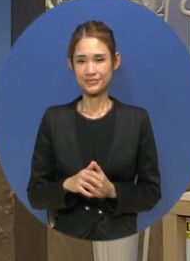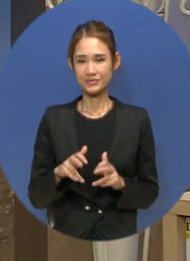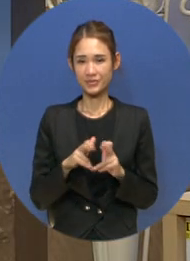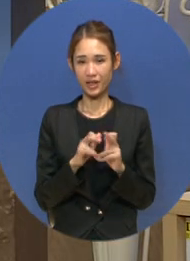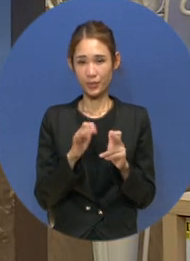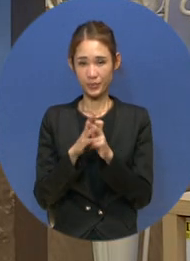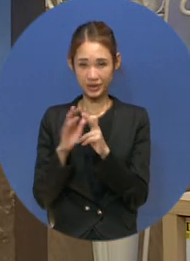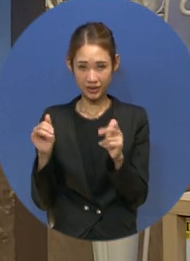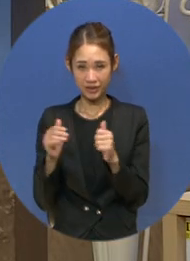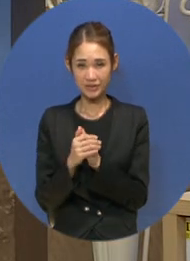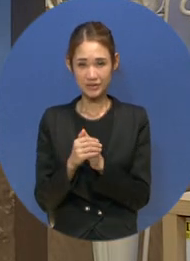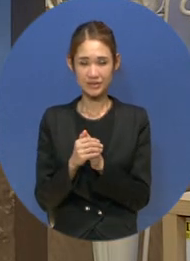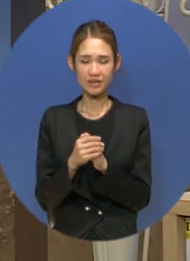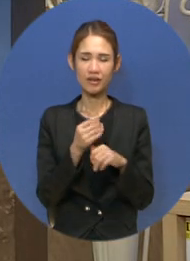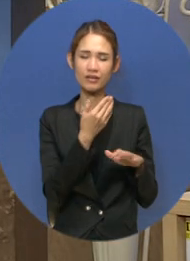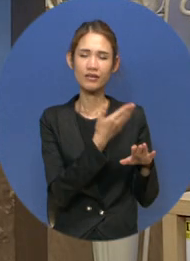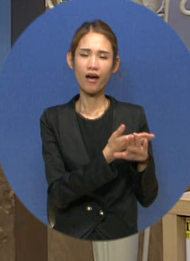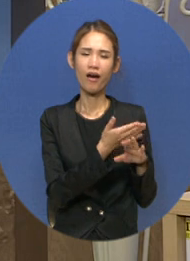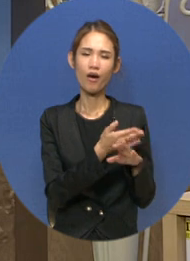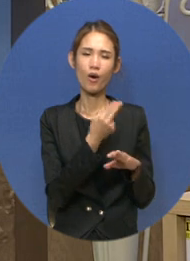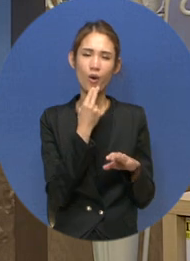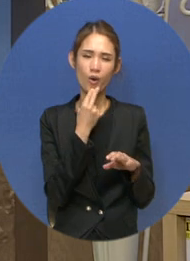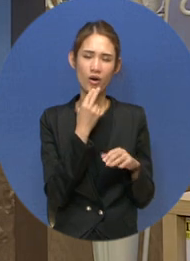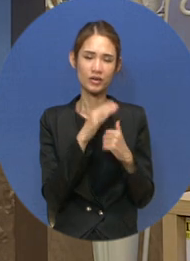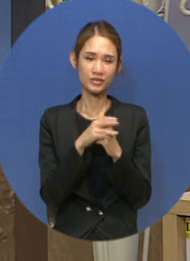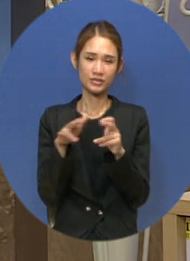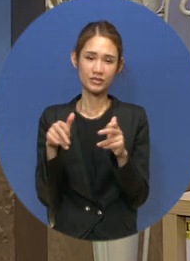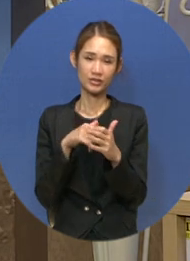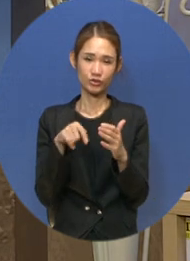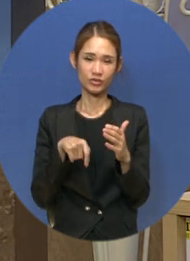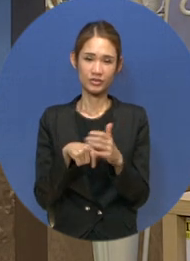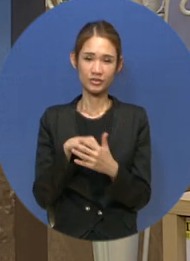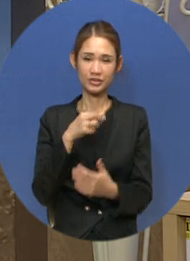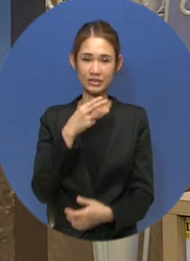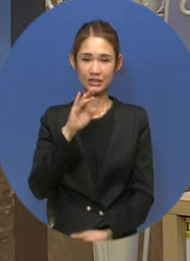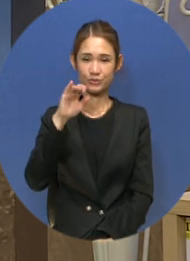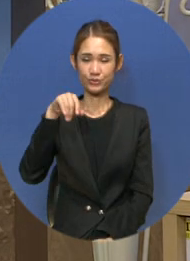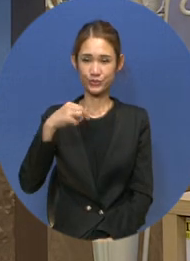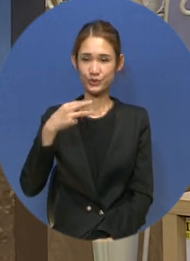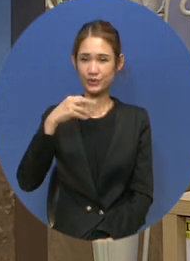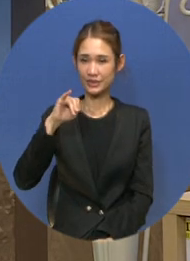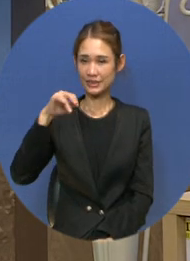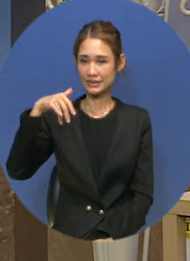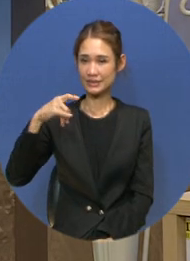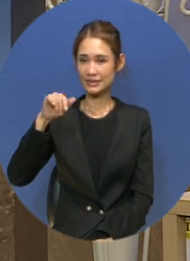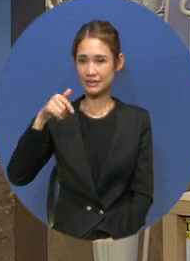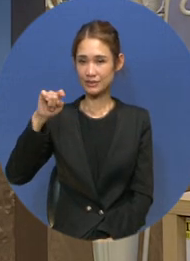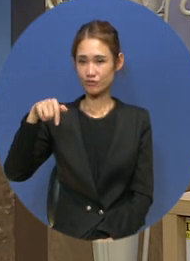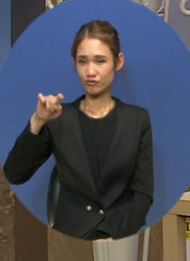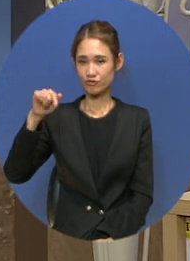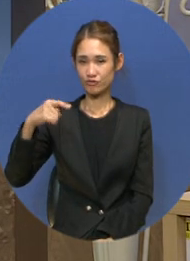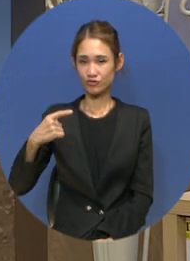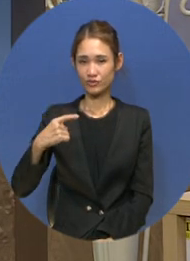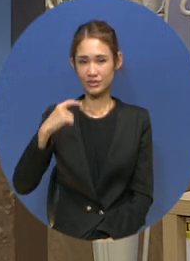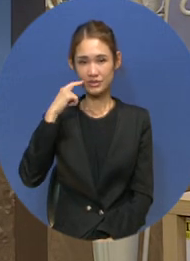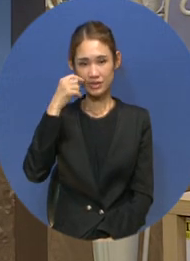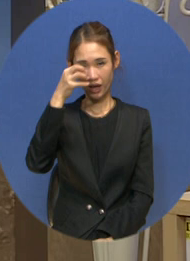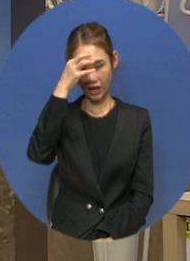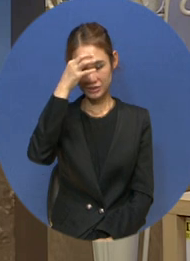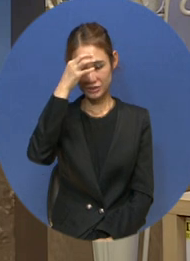장애인이나 비장애인이 딱히 다르지는 않지만 그 장애인분들 중에서 리플리 증후군이라고 해서 왜 이런 예술